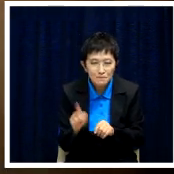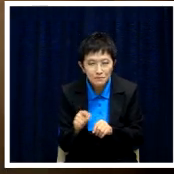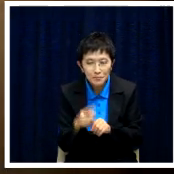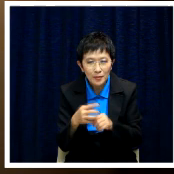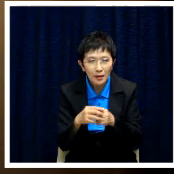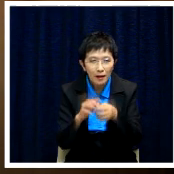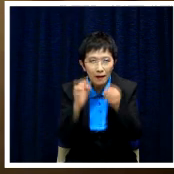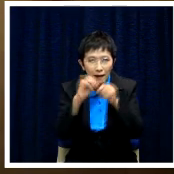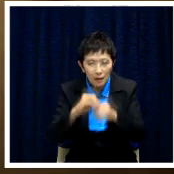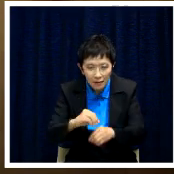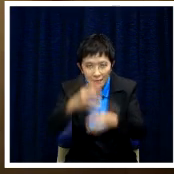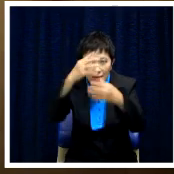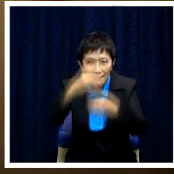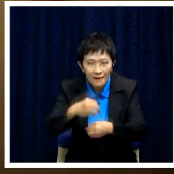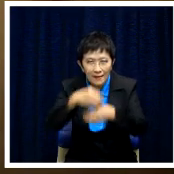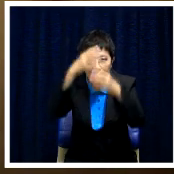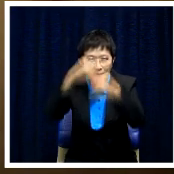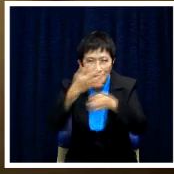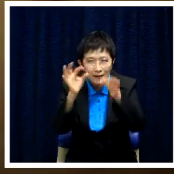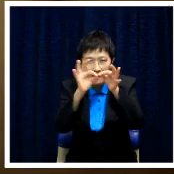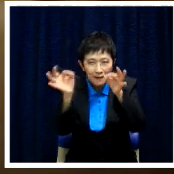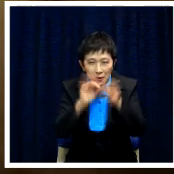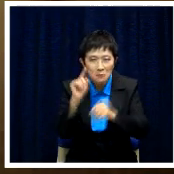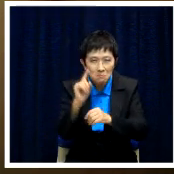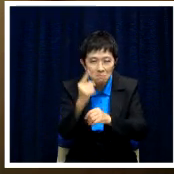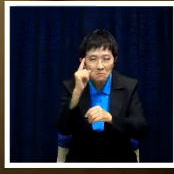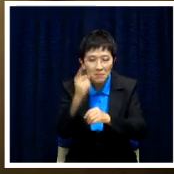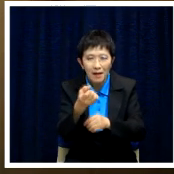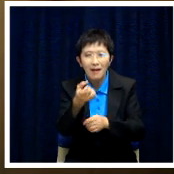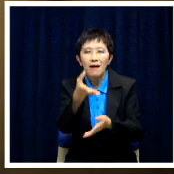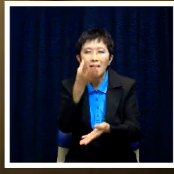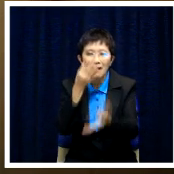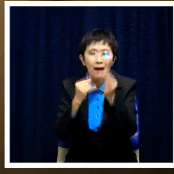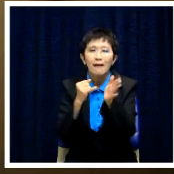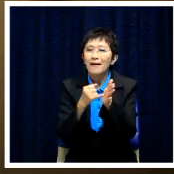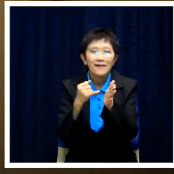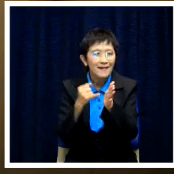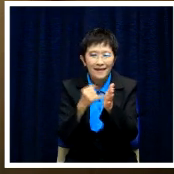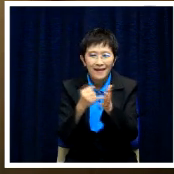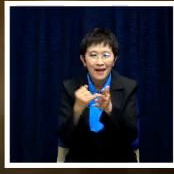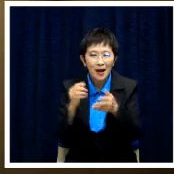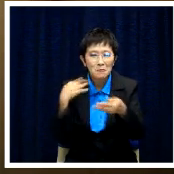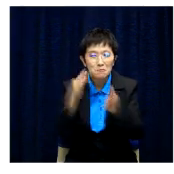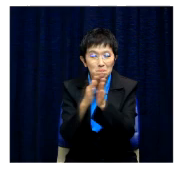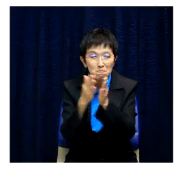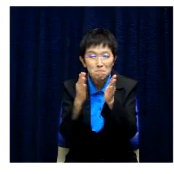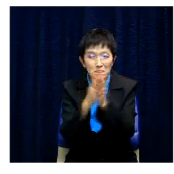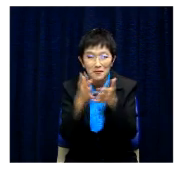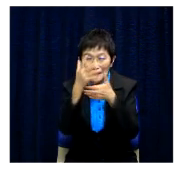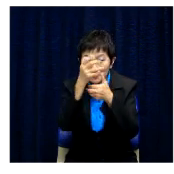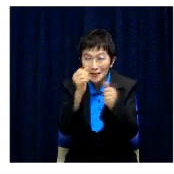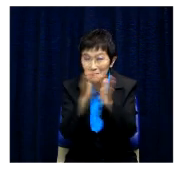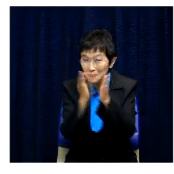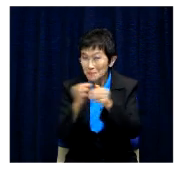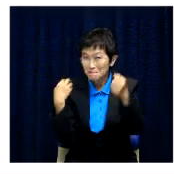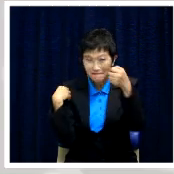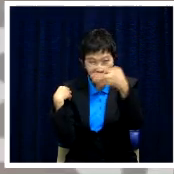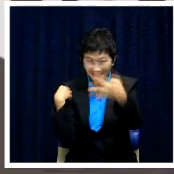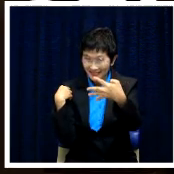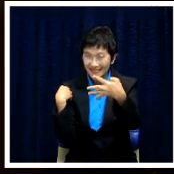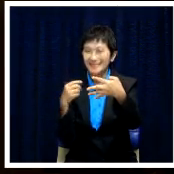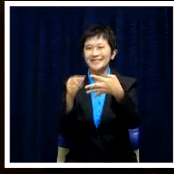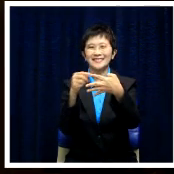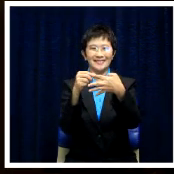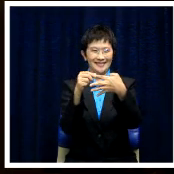าและเทคนิคการสอนร่วมสมัยเข้าใจง่ายโดยมีบทเรียนที่น่าสนใจรวม4บทเรียนได้แ